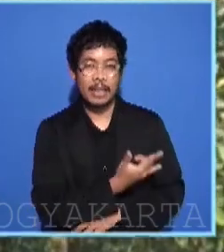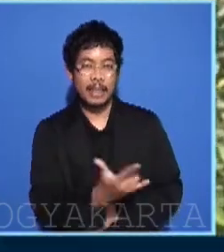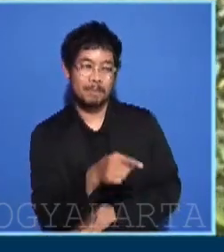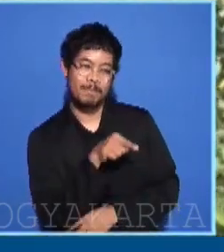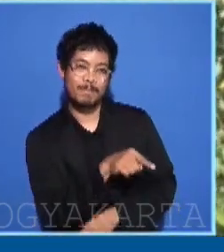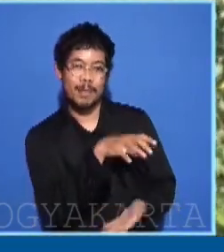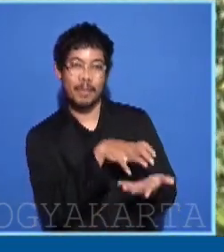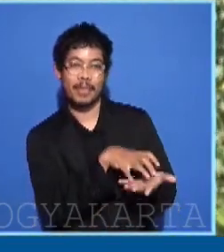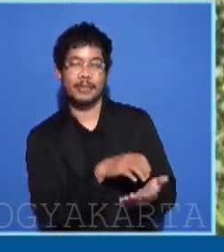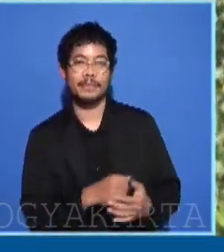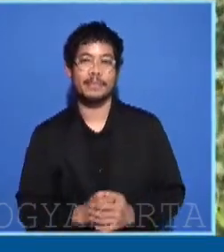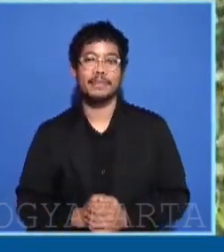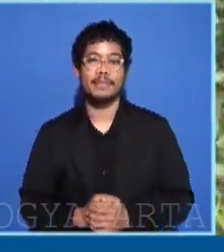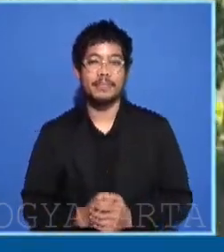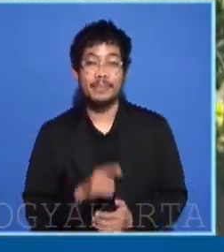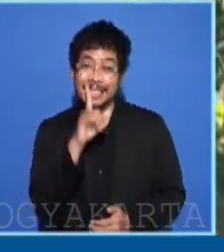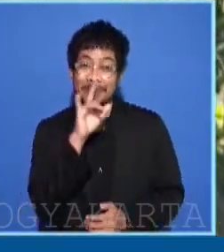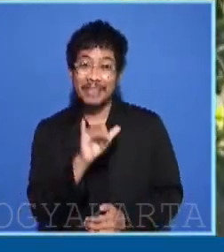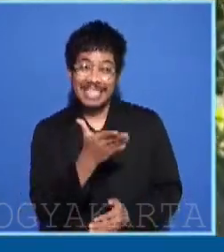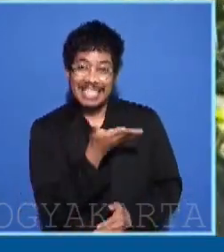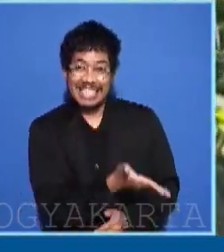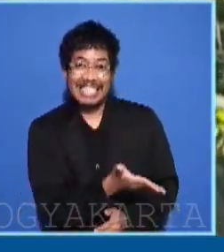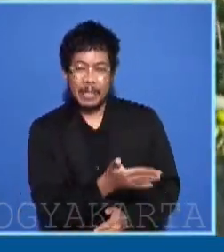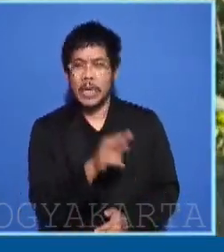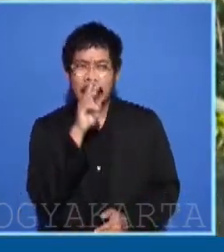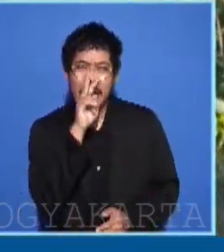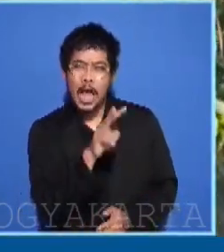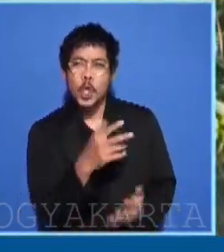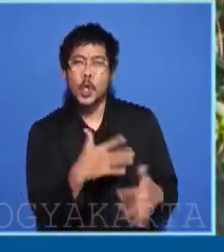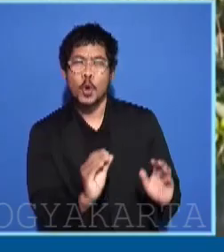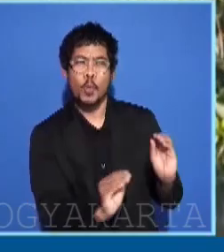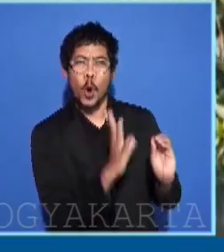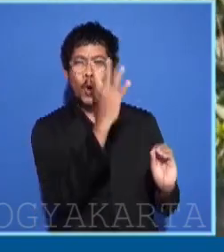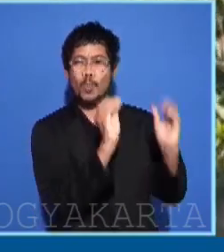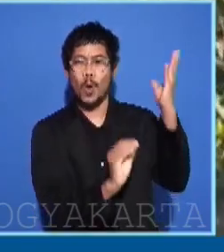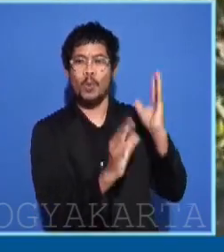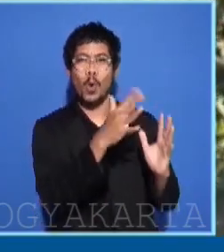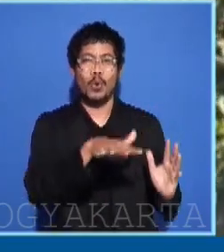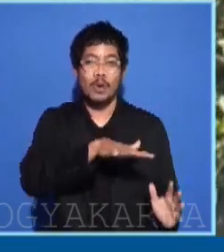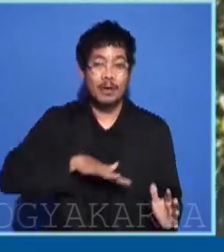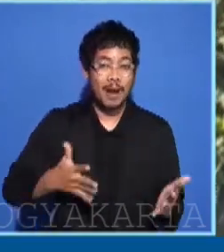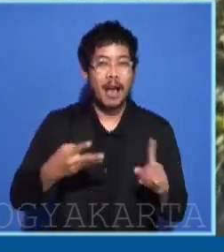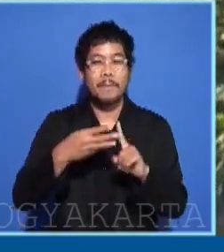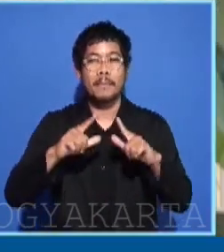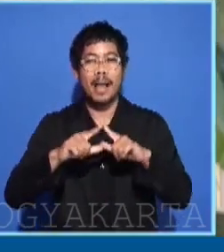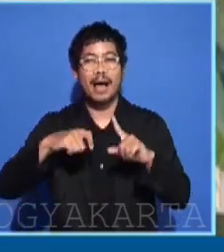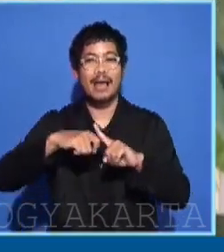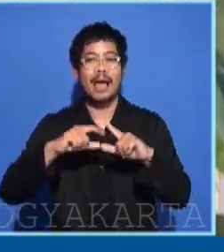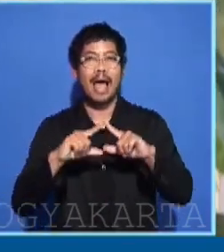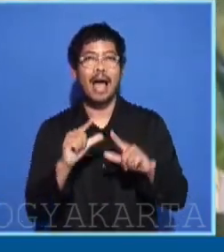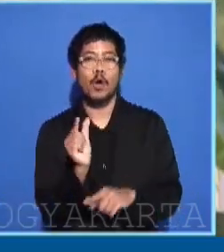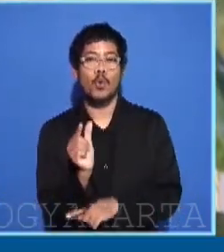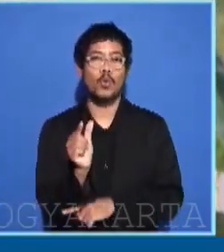dipuni kados mekaten Menik sesawanganipun Won bak ingkang wonten in lagua pengklik sanadyan kawontenan